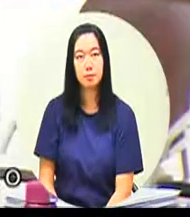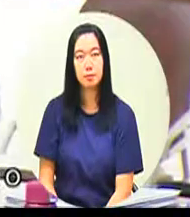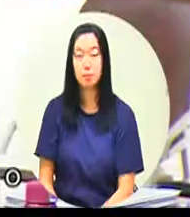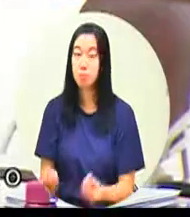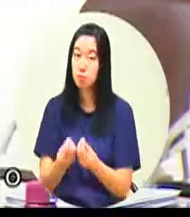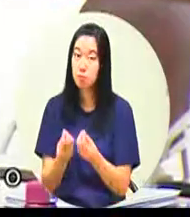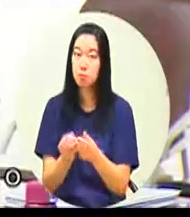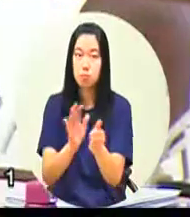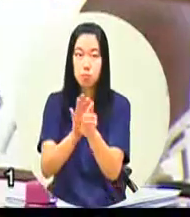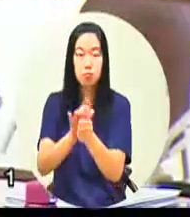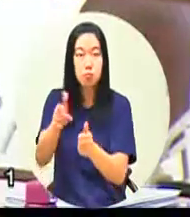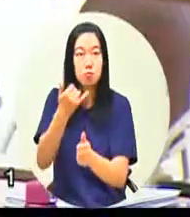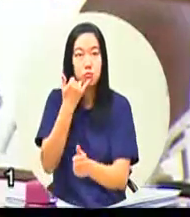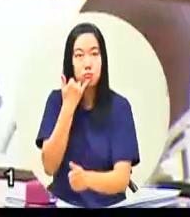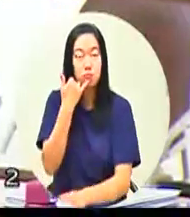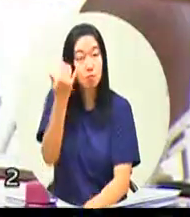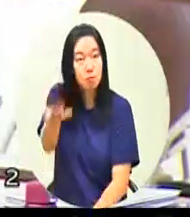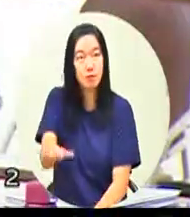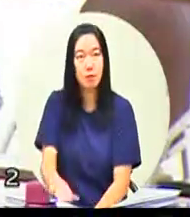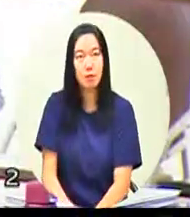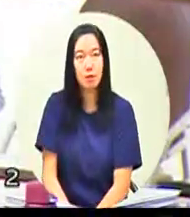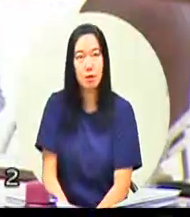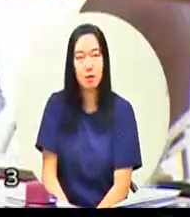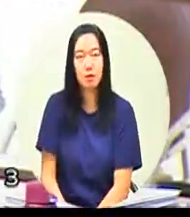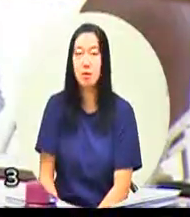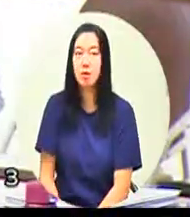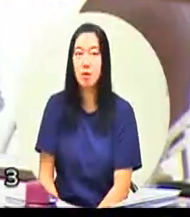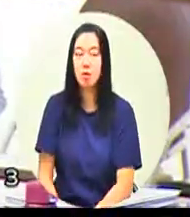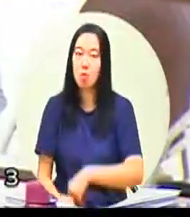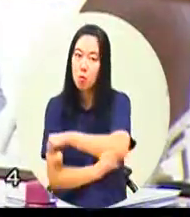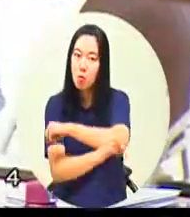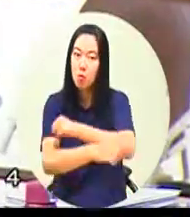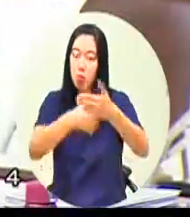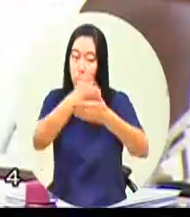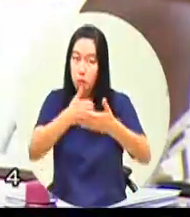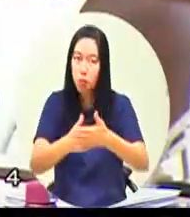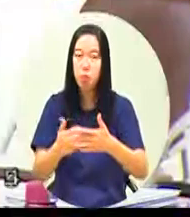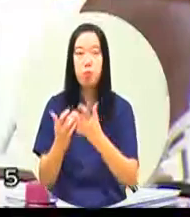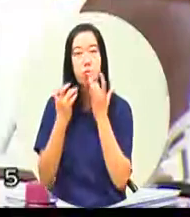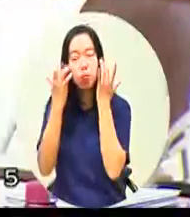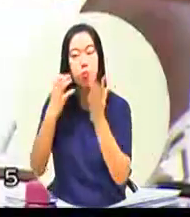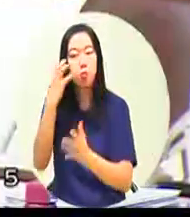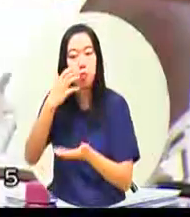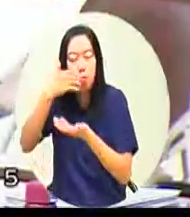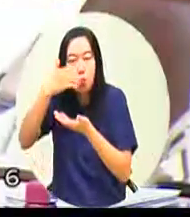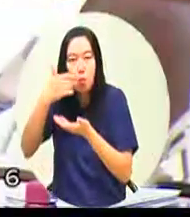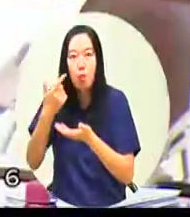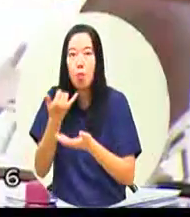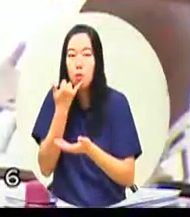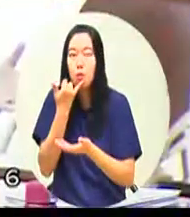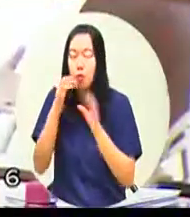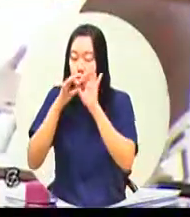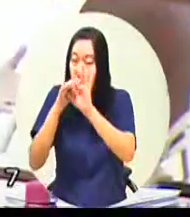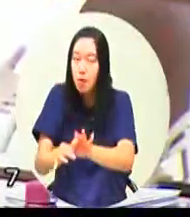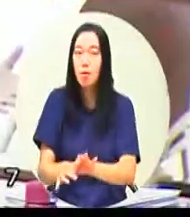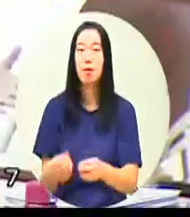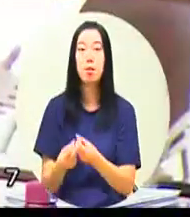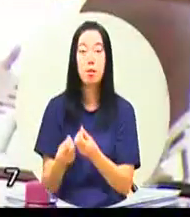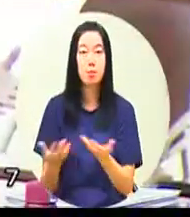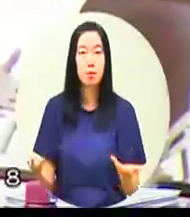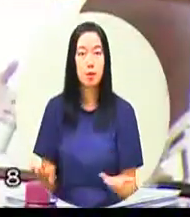能够才能让低碳蔬食变来去永续，是